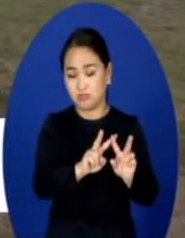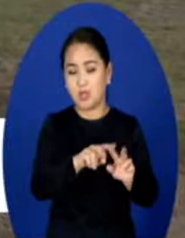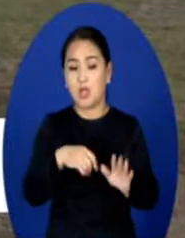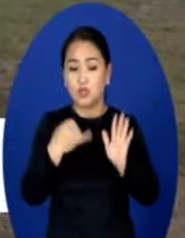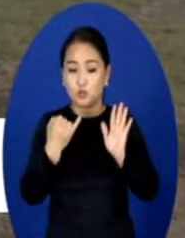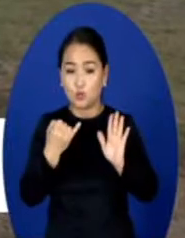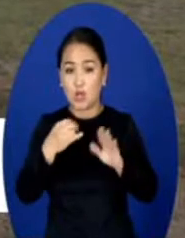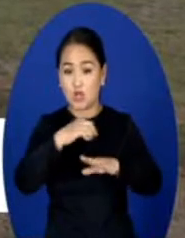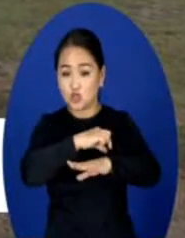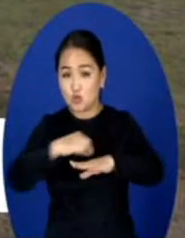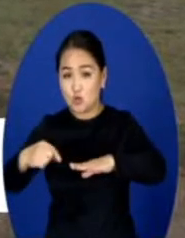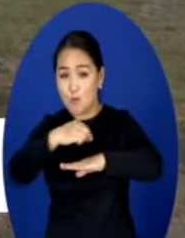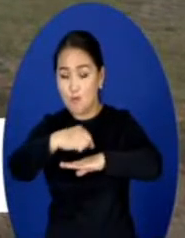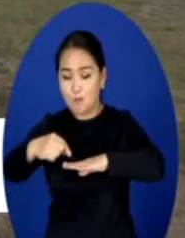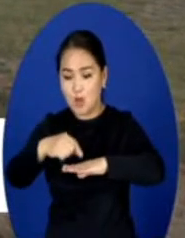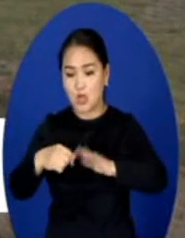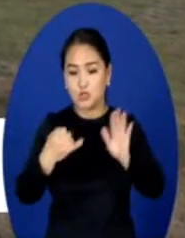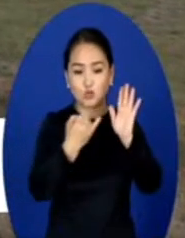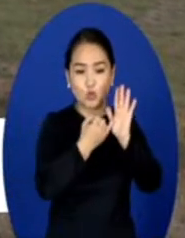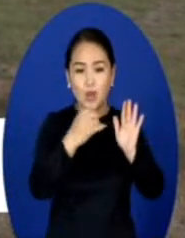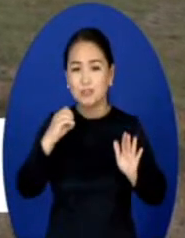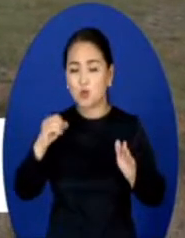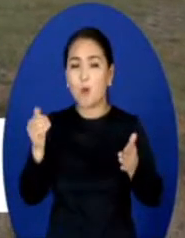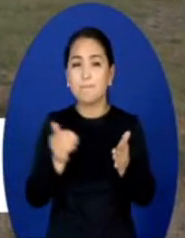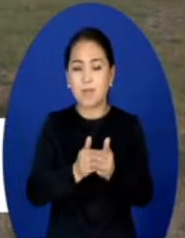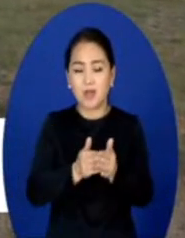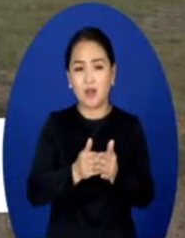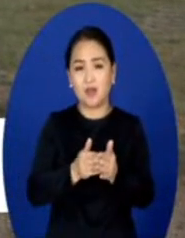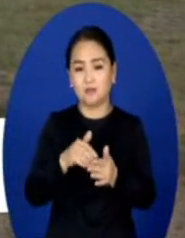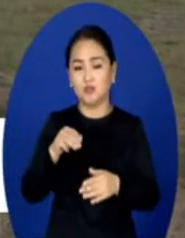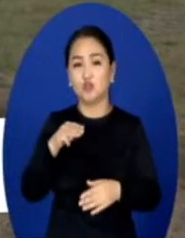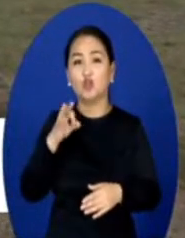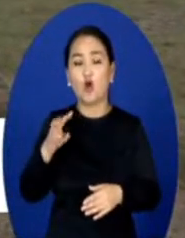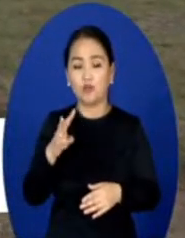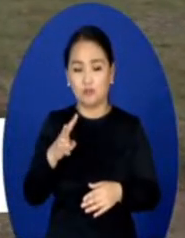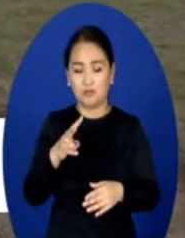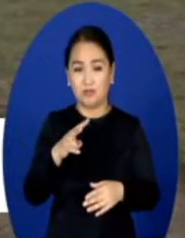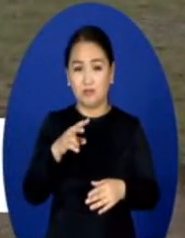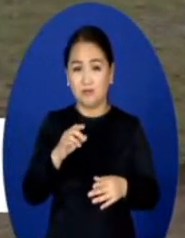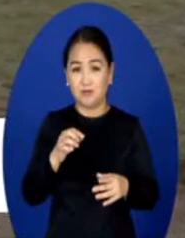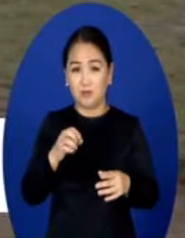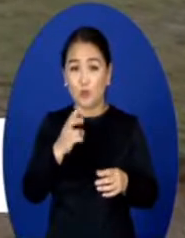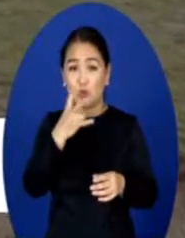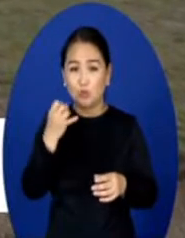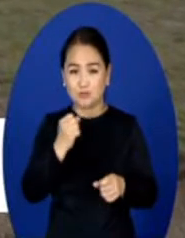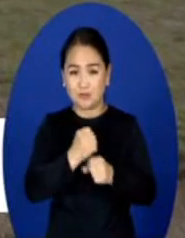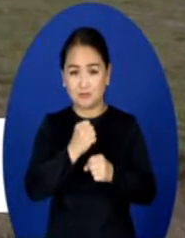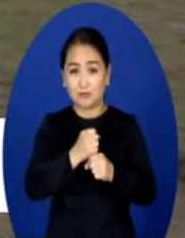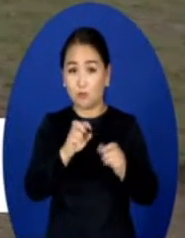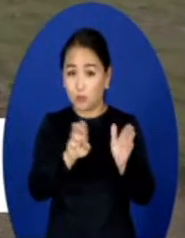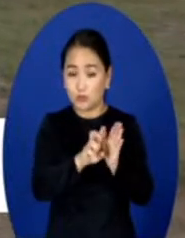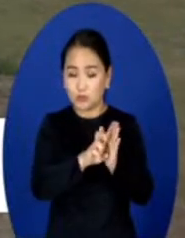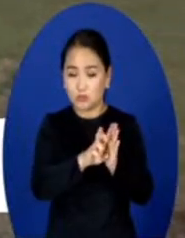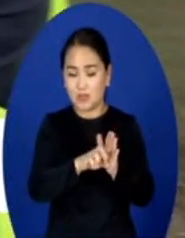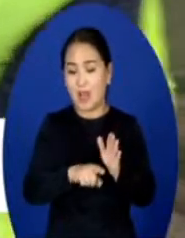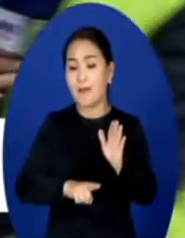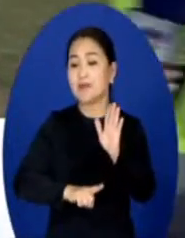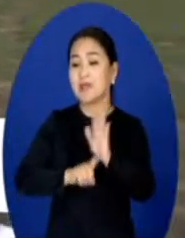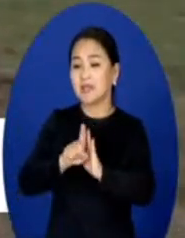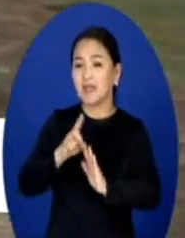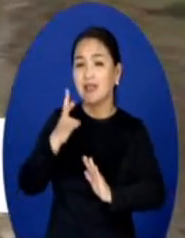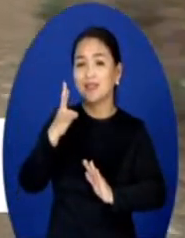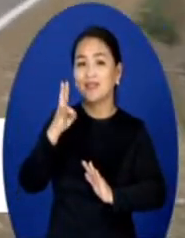нийт 6 шугамтай жилдээ 600 мянган тонн шахмал төвшин үйлдвэрлэх хүчин чадалтай үйлдвэр ашиглалтанд орсноор хамгийн түрүүнд бол жишээлбэл энэ